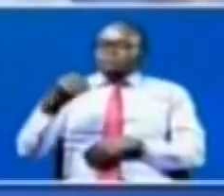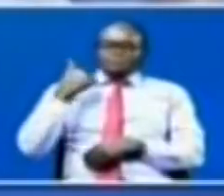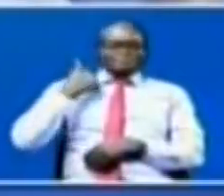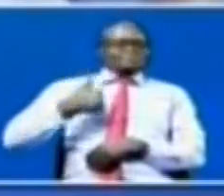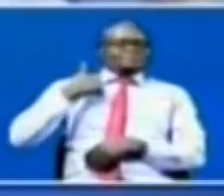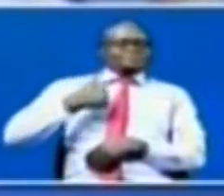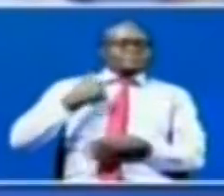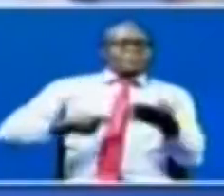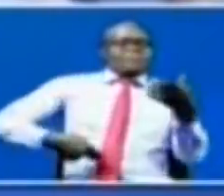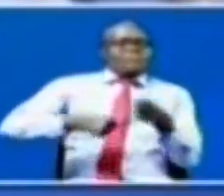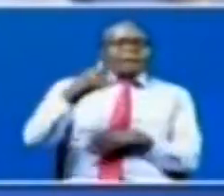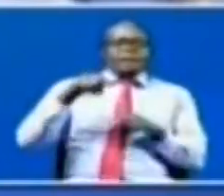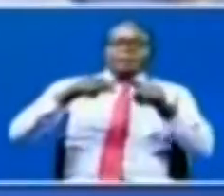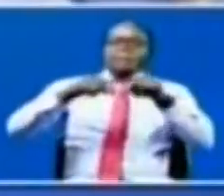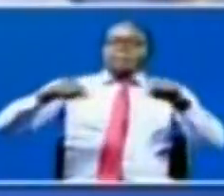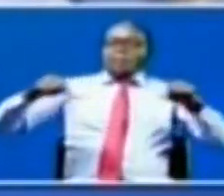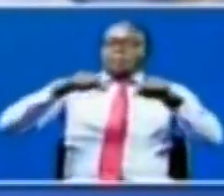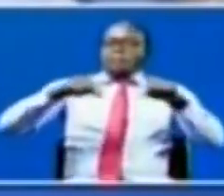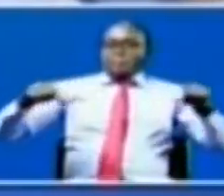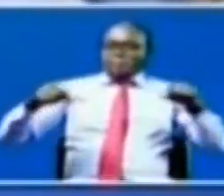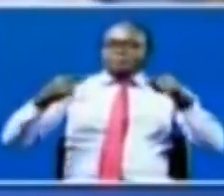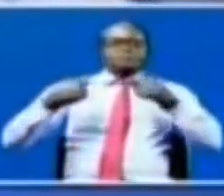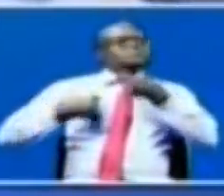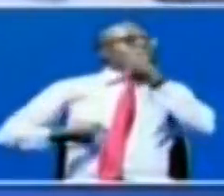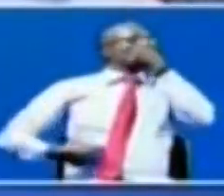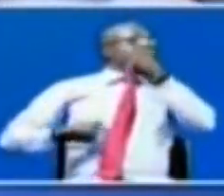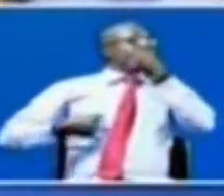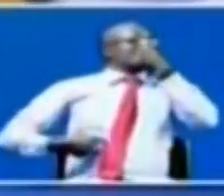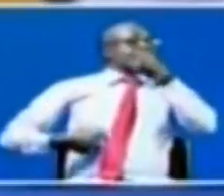hii mpira. Nikuja kutoka hapa, mpaka hapa kwa tumbo hapa.